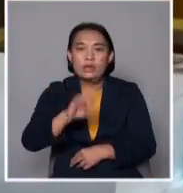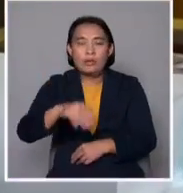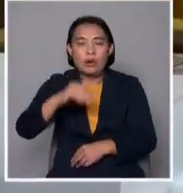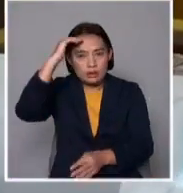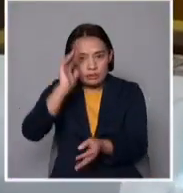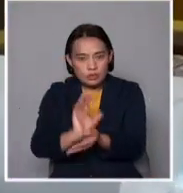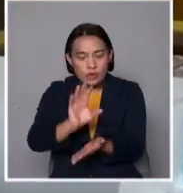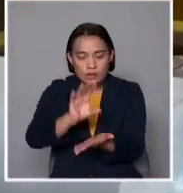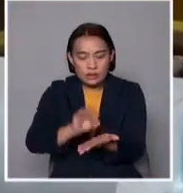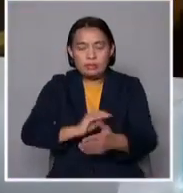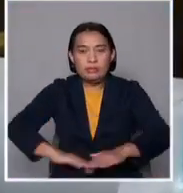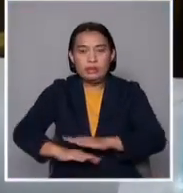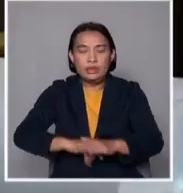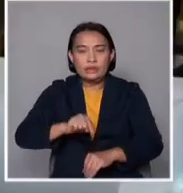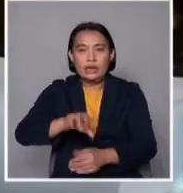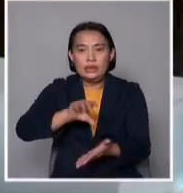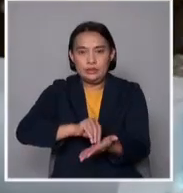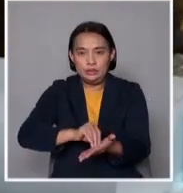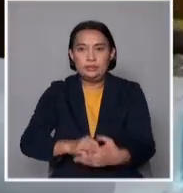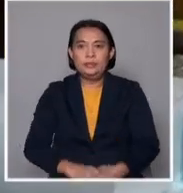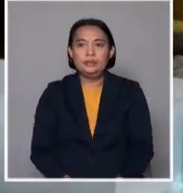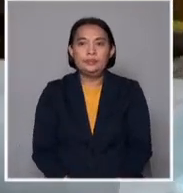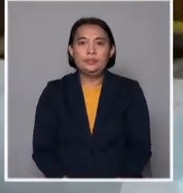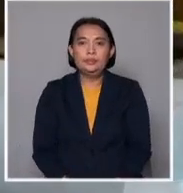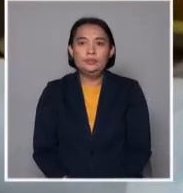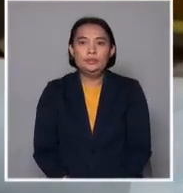ป็นหลักฐานค่ะ ค่ะ